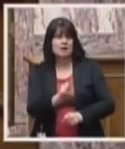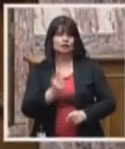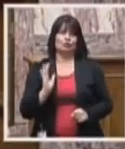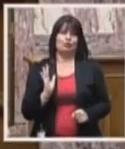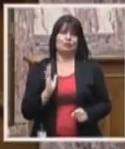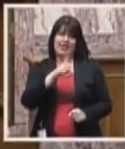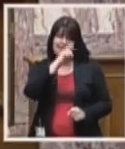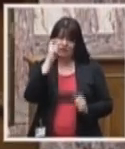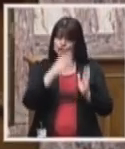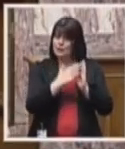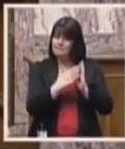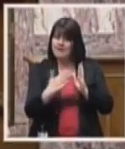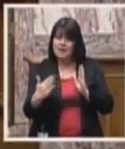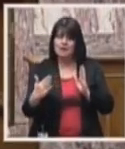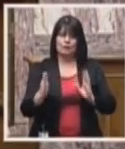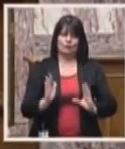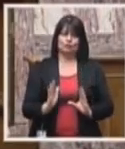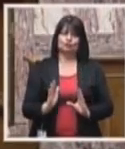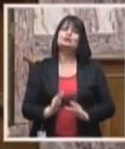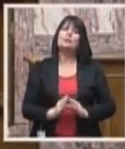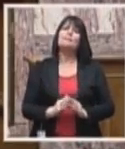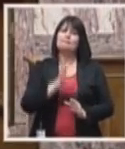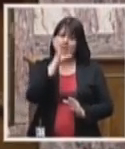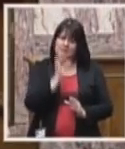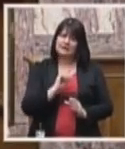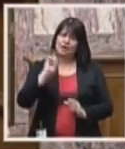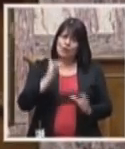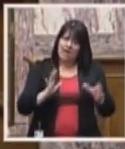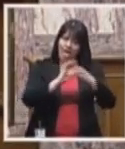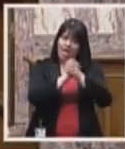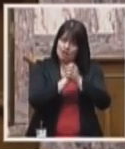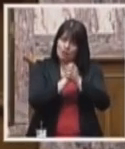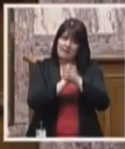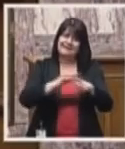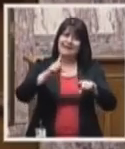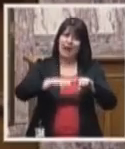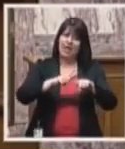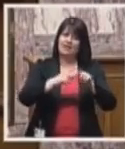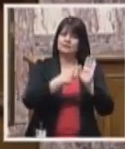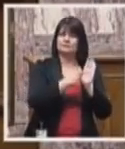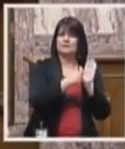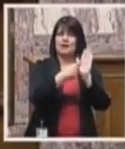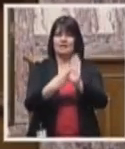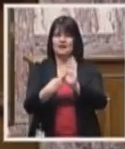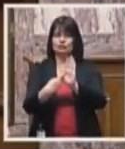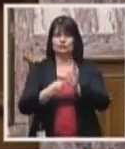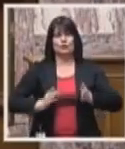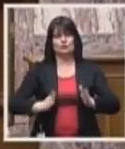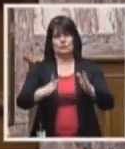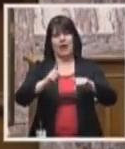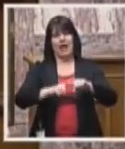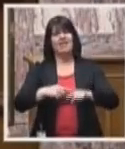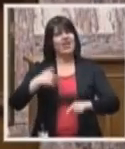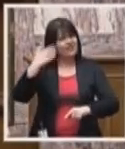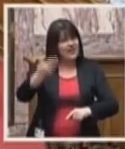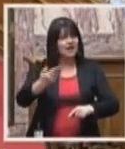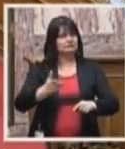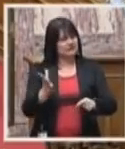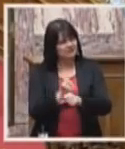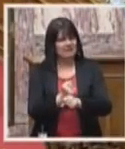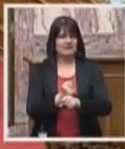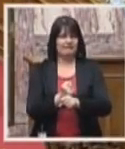δύσκολη περίοδο, ώστε πραγματικά, ενωμένοι προς τα έξω, να φανεί ότι η Ελλάδα πάει μπροστά. Γιατί θα πάει μπροστά.